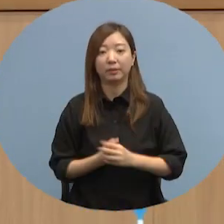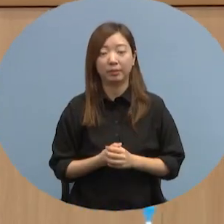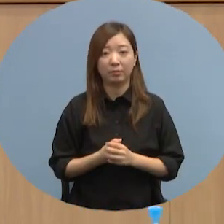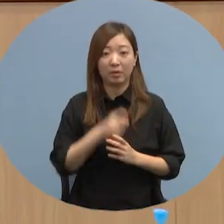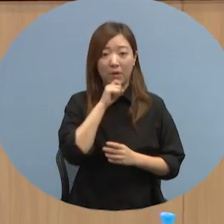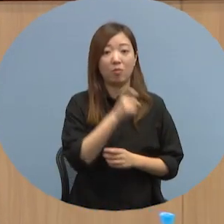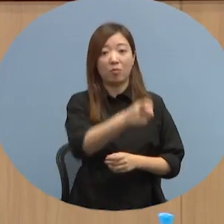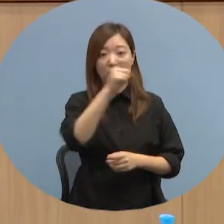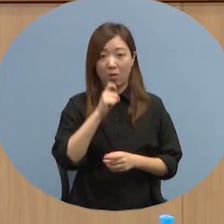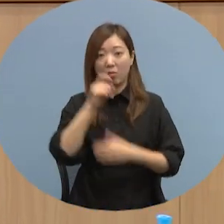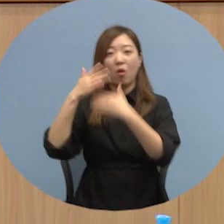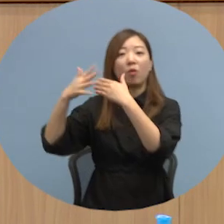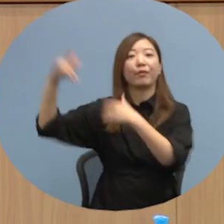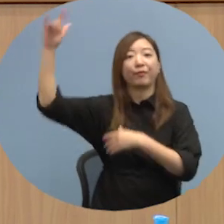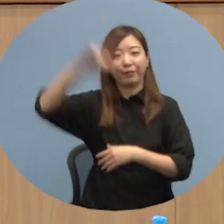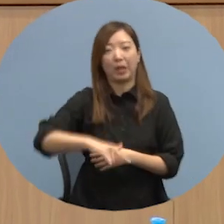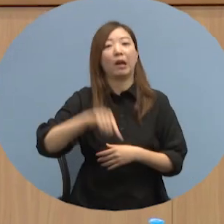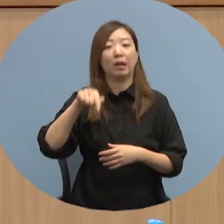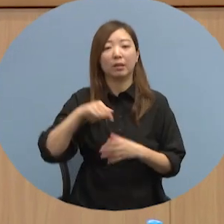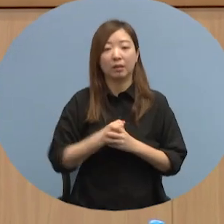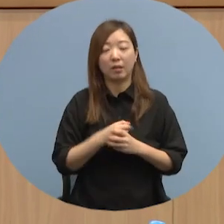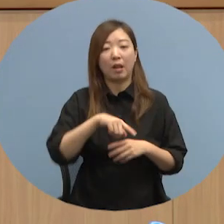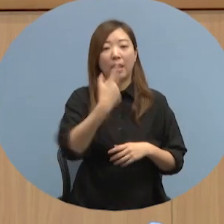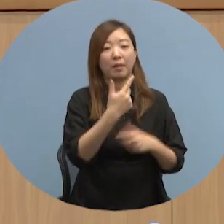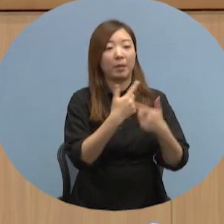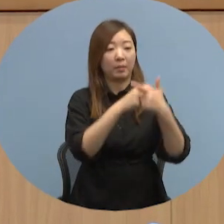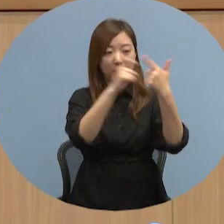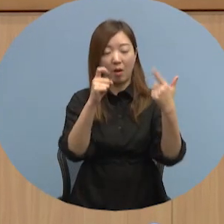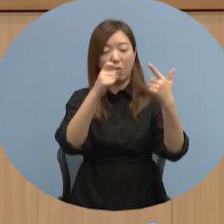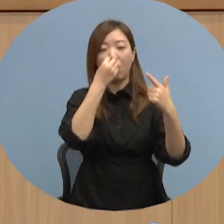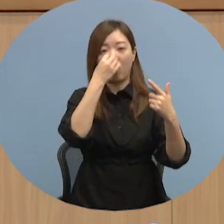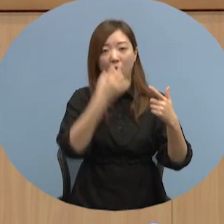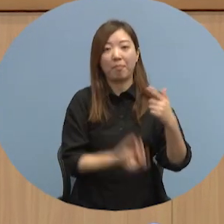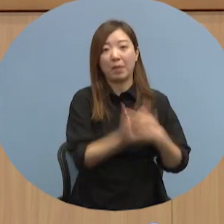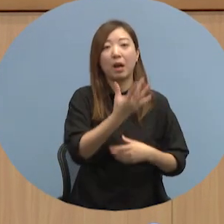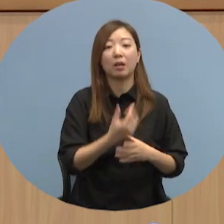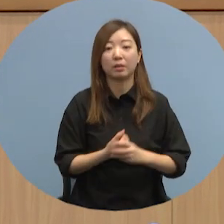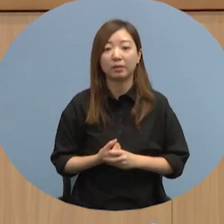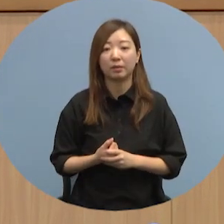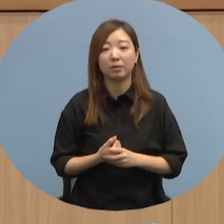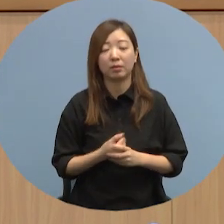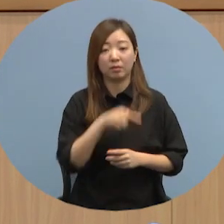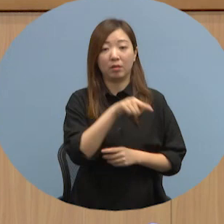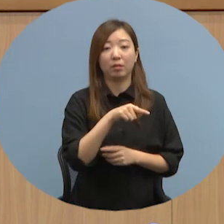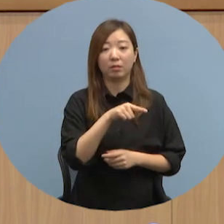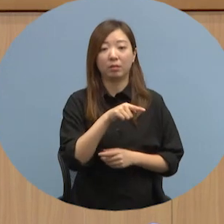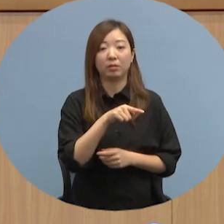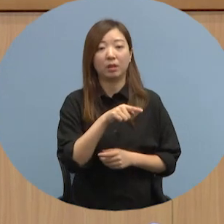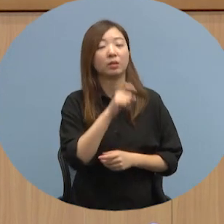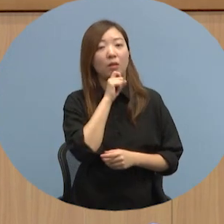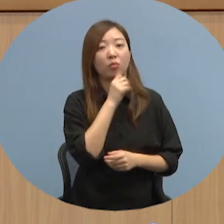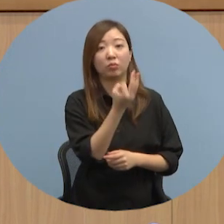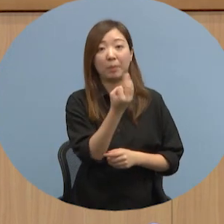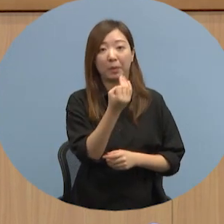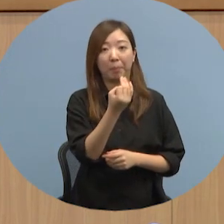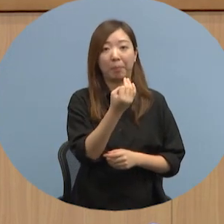宗係輸入性個案，另外嗰89宗係本地嘅個案。本地個案入邊咧，就有30宗咧